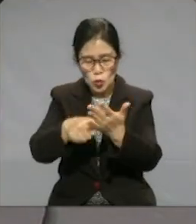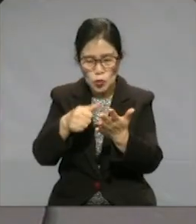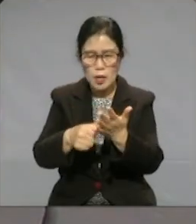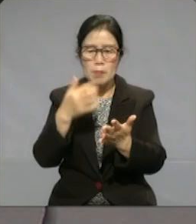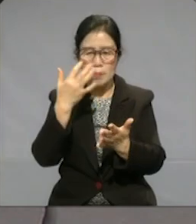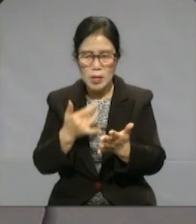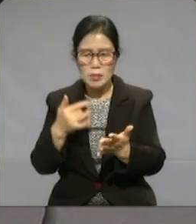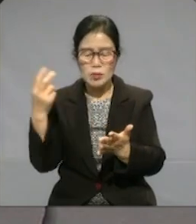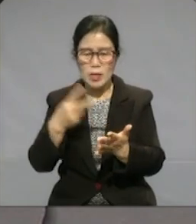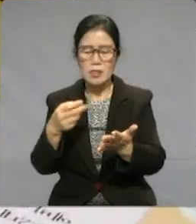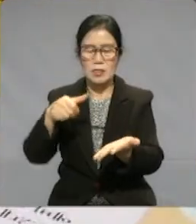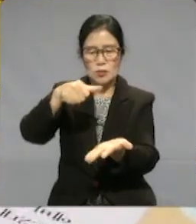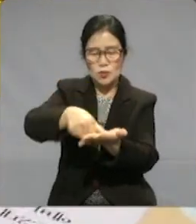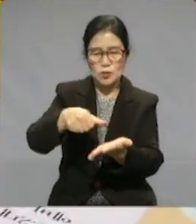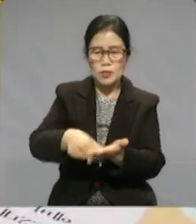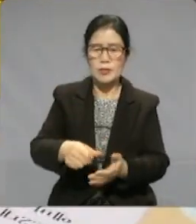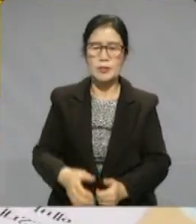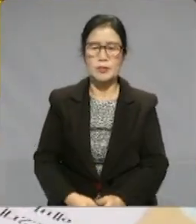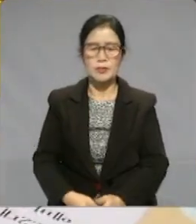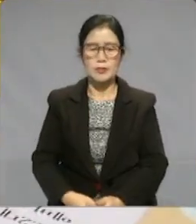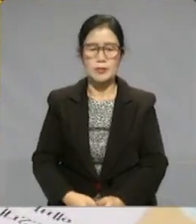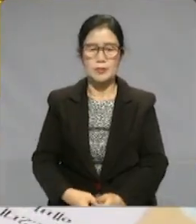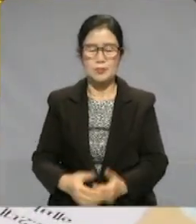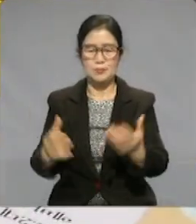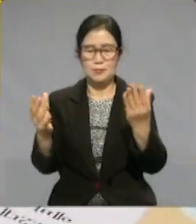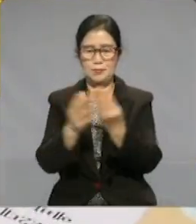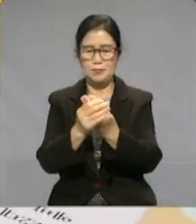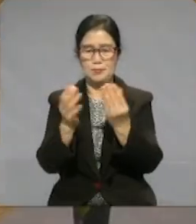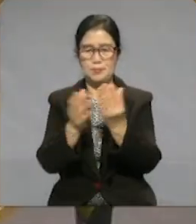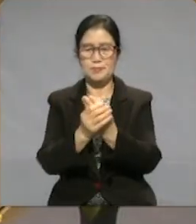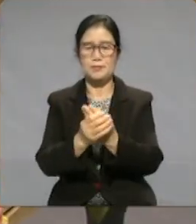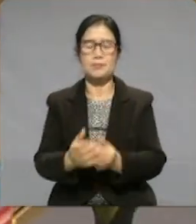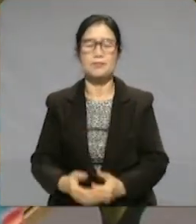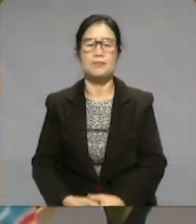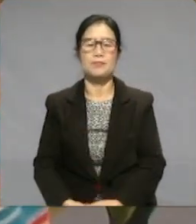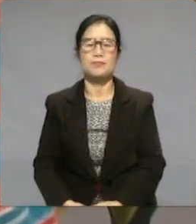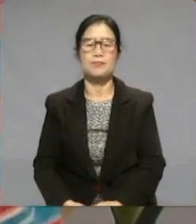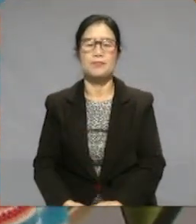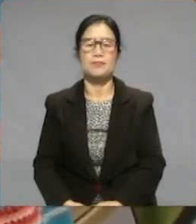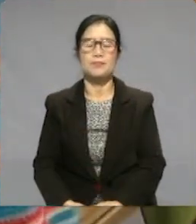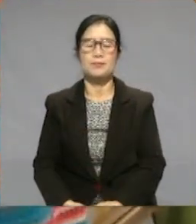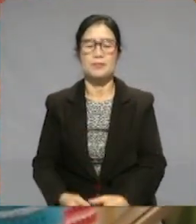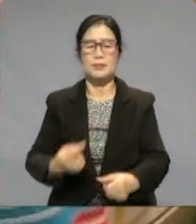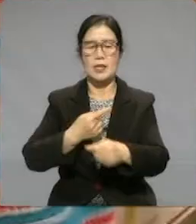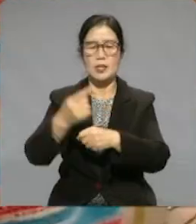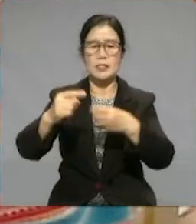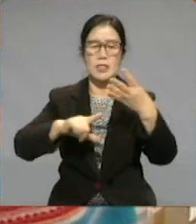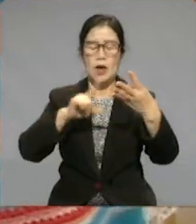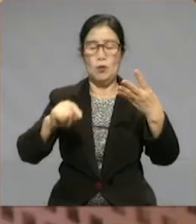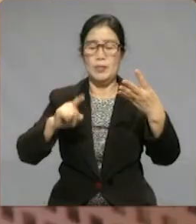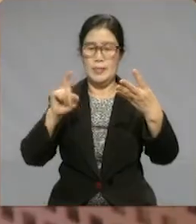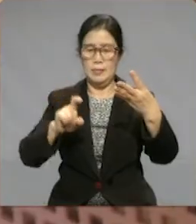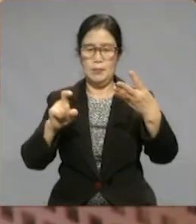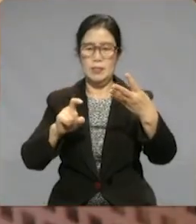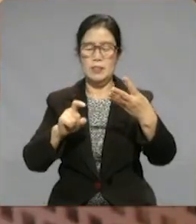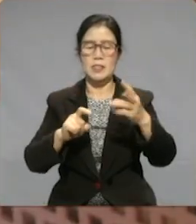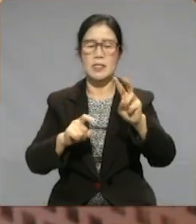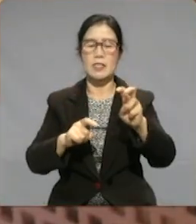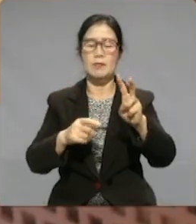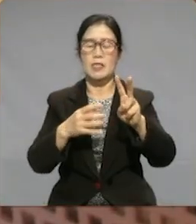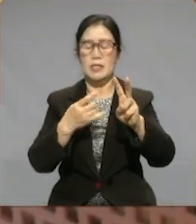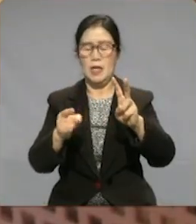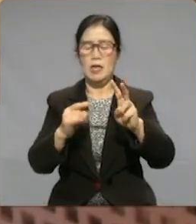곳은 다시 봤습니다. 네, 서류 확인 완료되셨습니다. 네, 감사합니다. 내년 4월 10일에 치러질